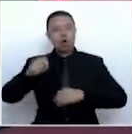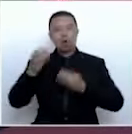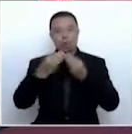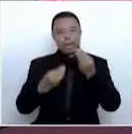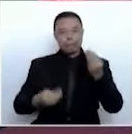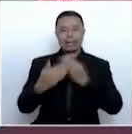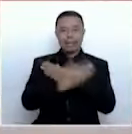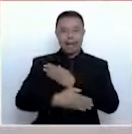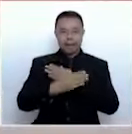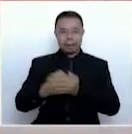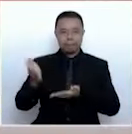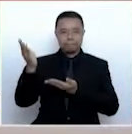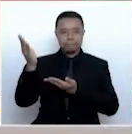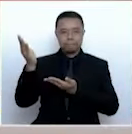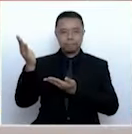negara.